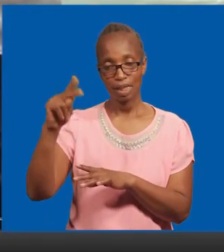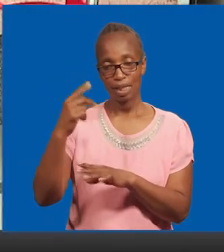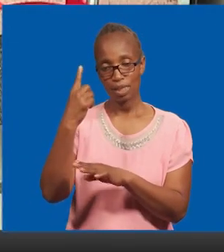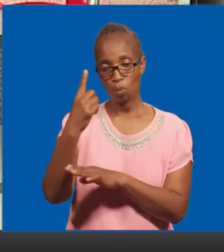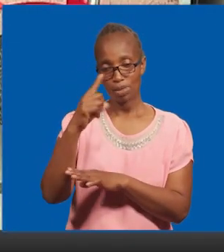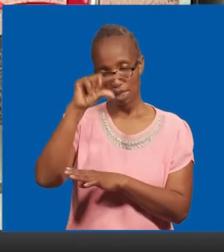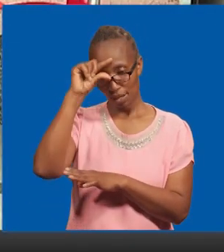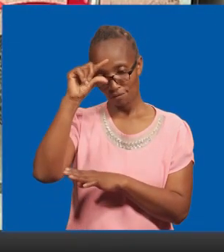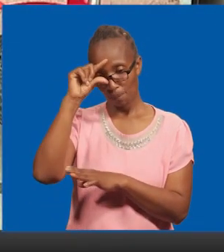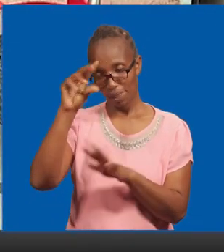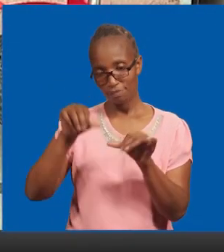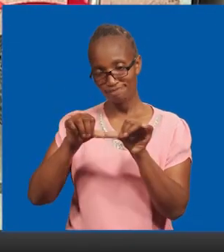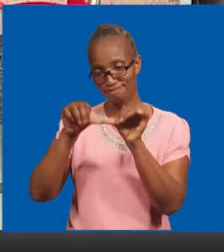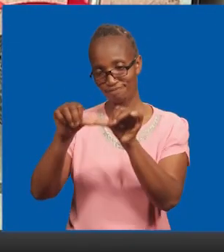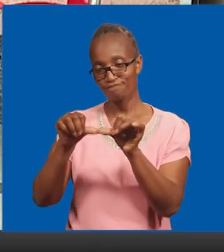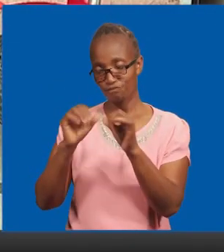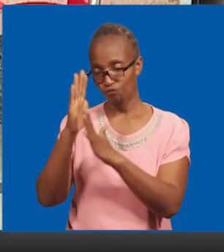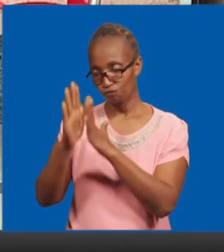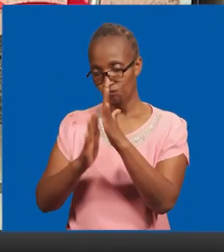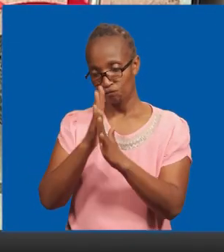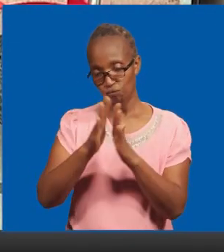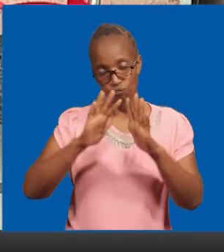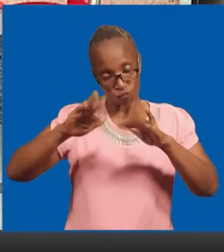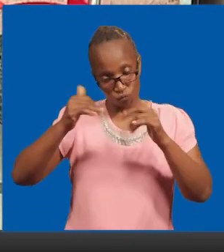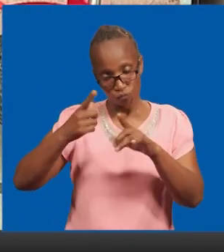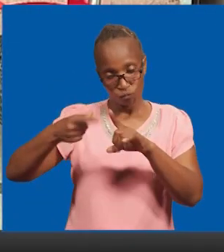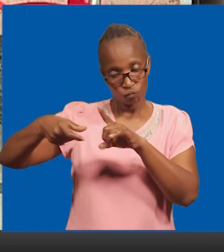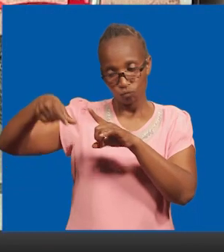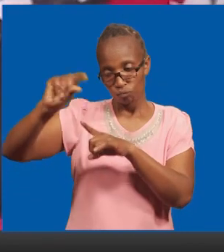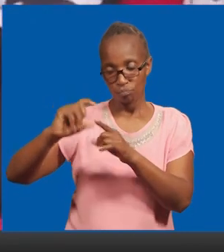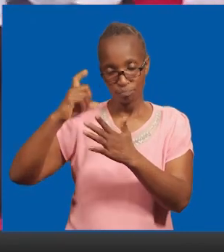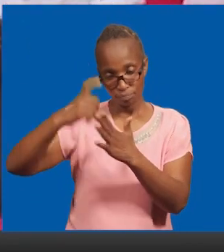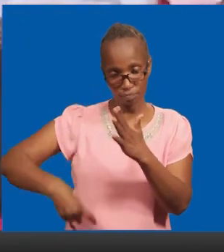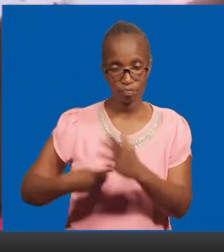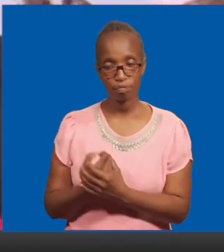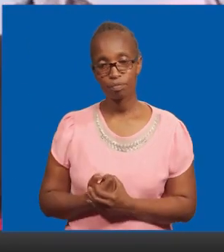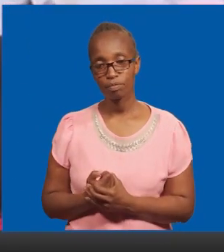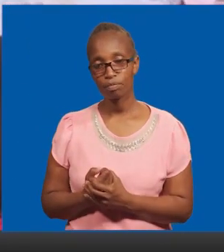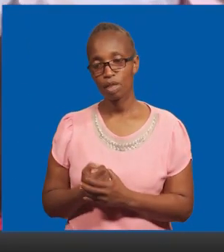2023. Serikali ya Kenya Kwanza ikiendelea kuweka mikakati ya kuongeza mapato hayo.